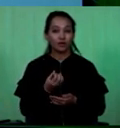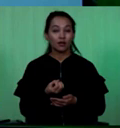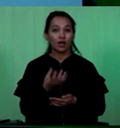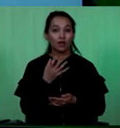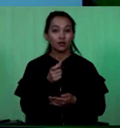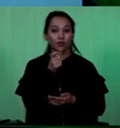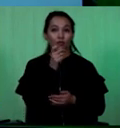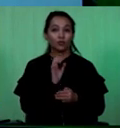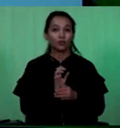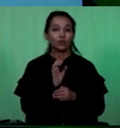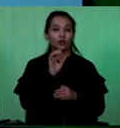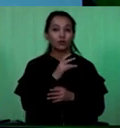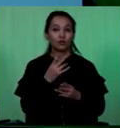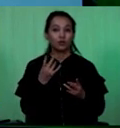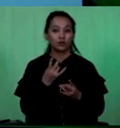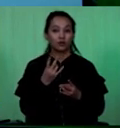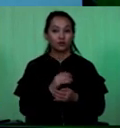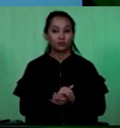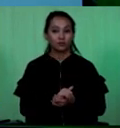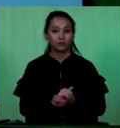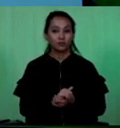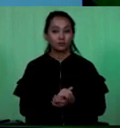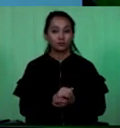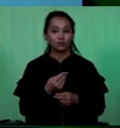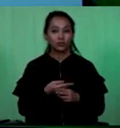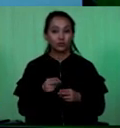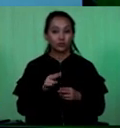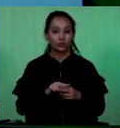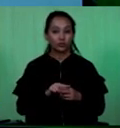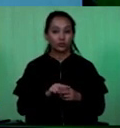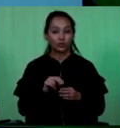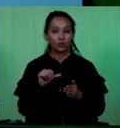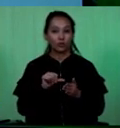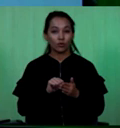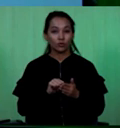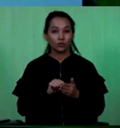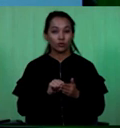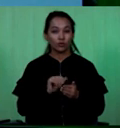tuxum jo'natilishi kerak bo'lgan sonni topishimiz kerak. Buning uchun biz 6000 dan